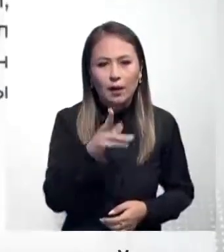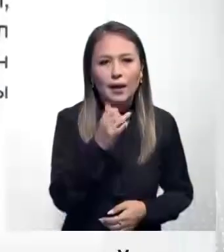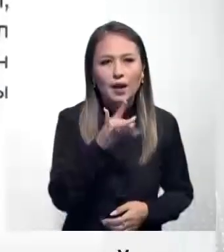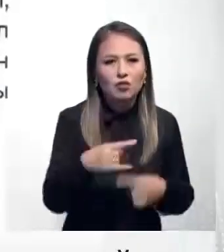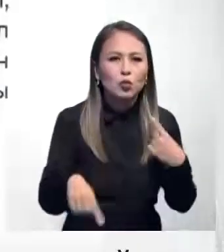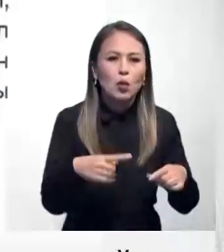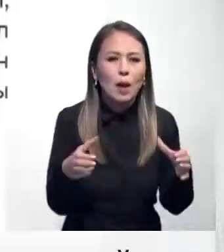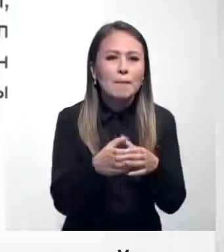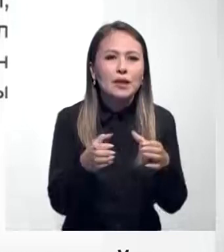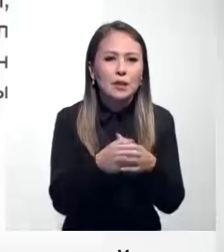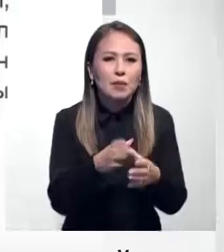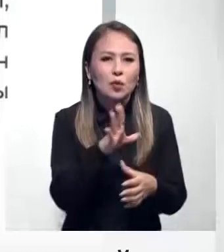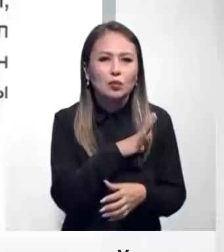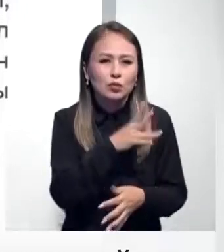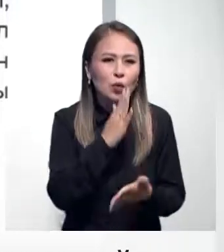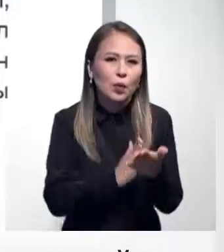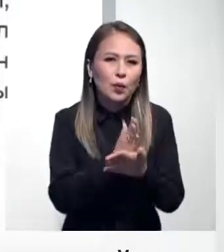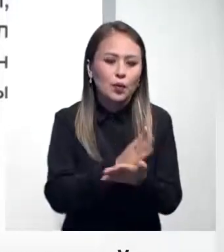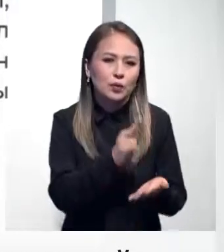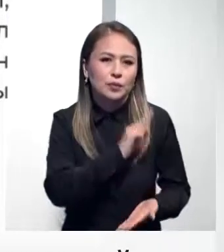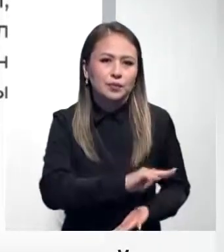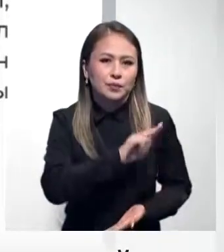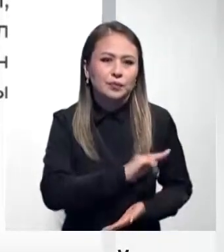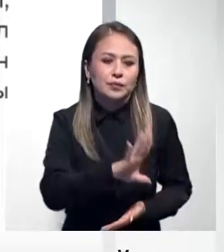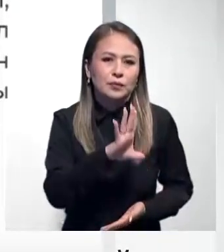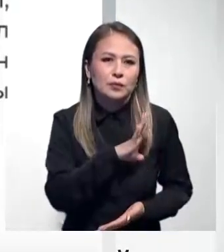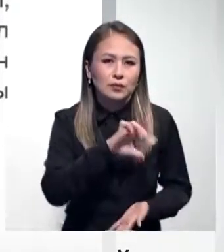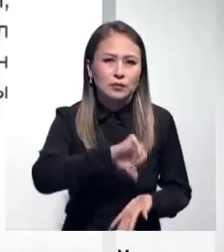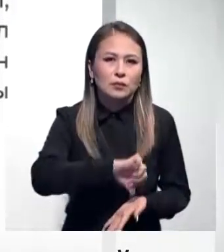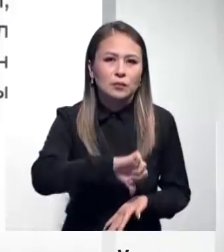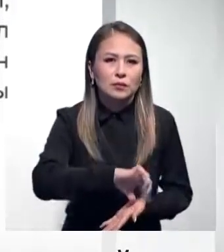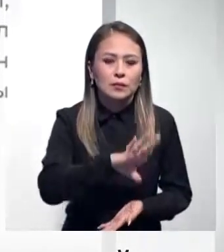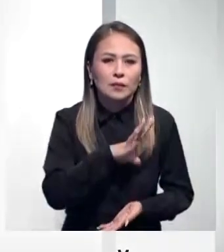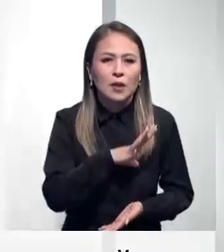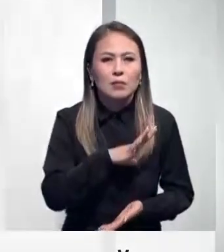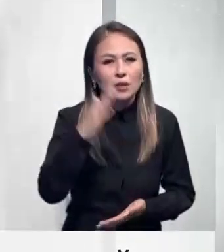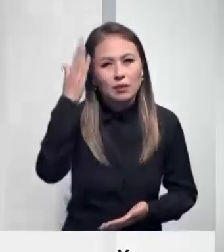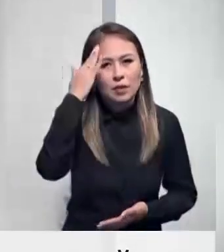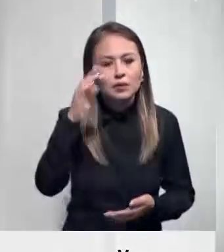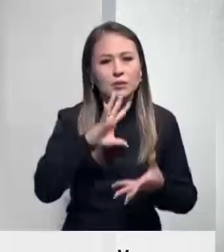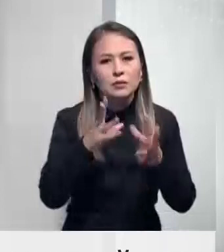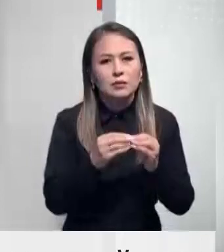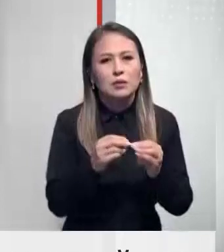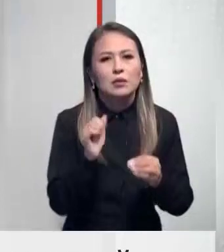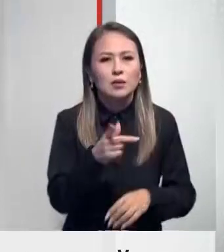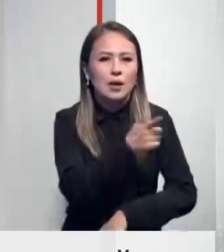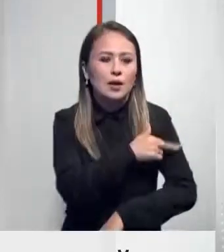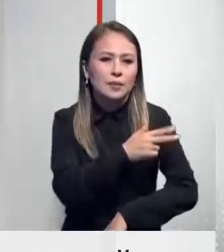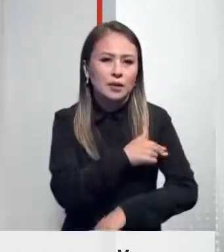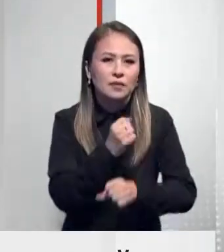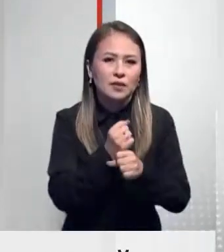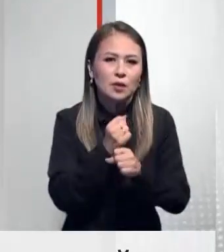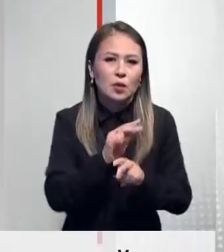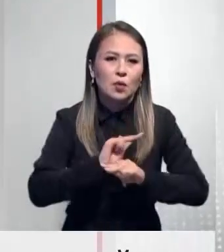Қайрат футбол командасының сапында көп жылдар бойы өнер көрсетіп, жасындай жарқыраған еді. Білікті бапкер ретінде жастарды